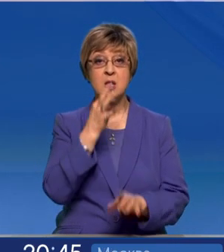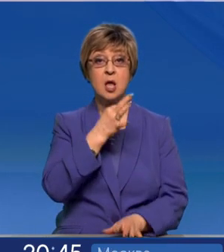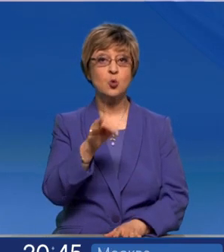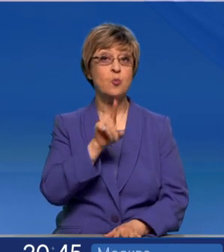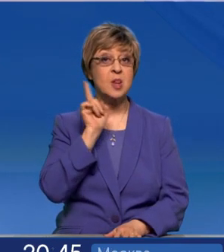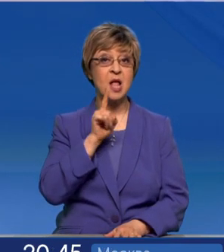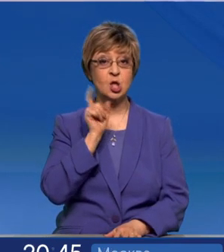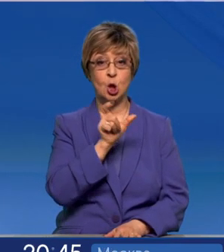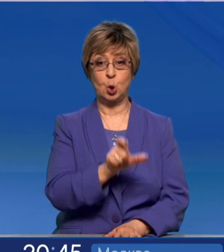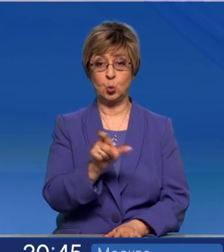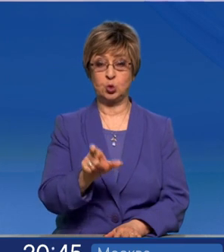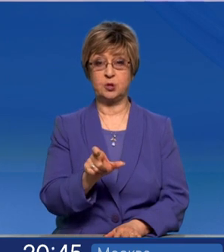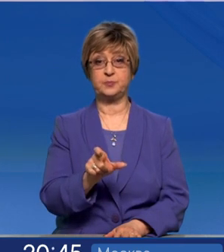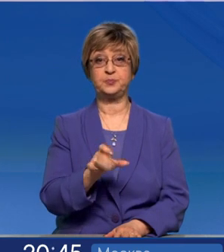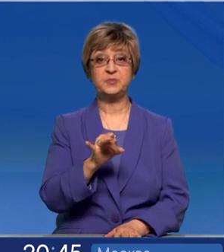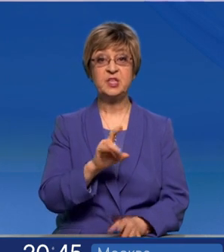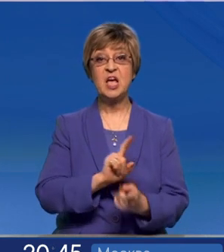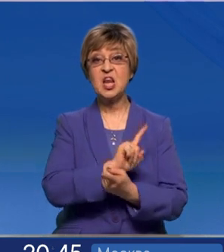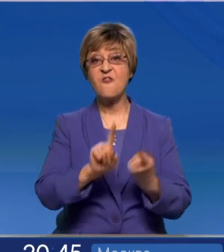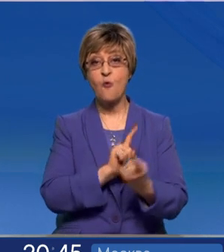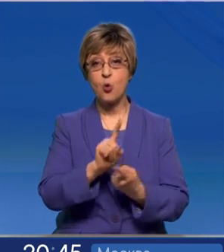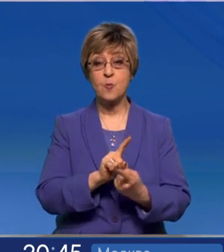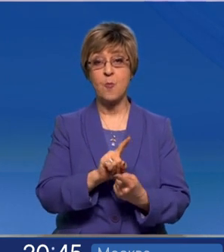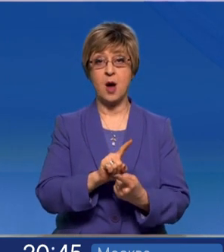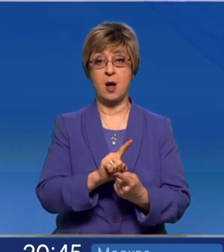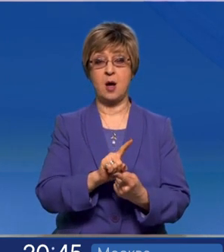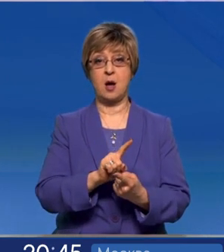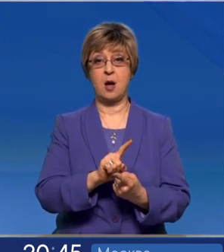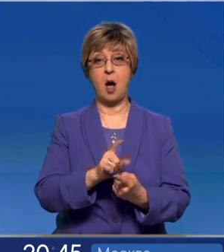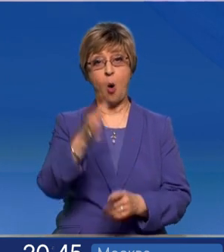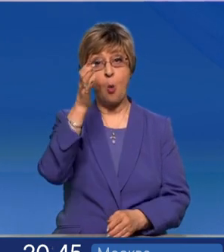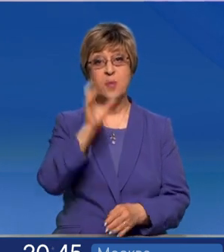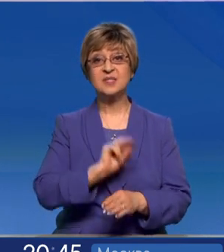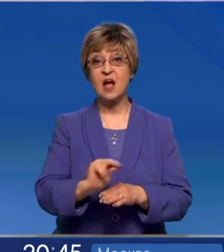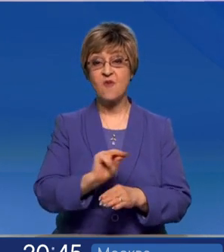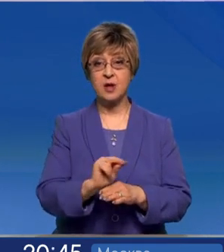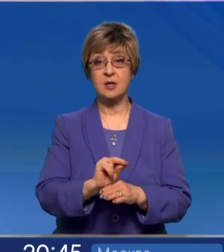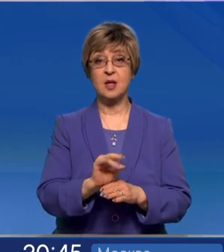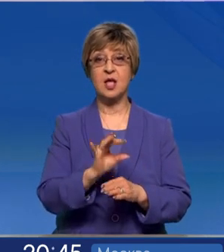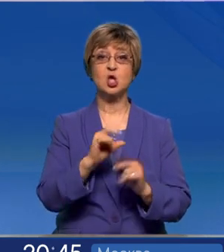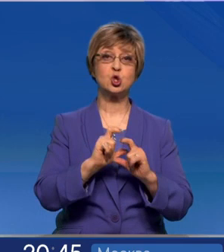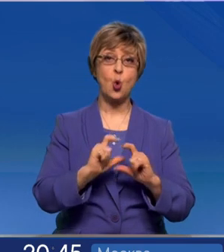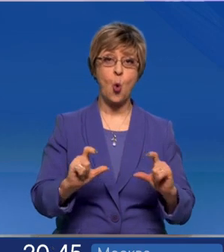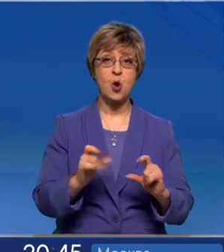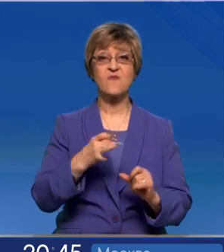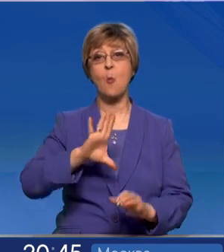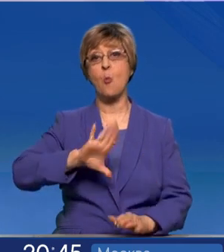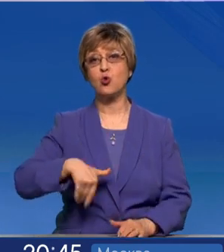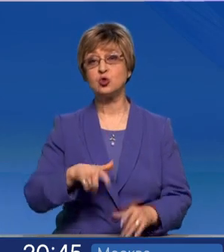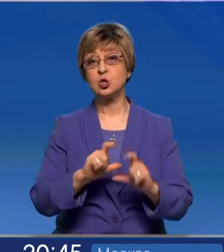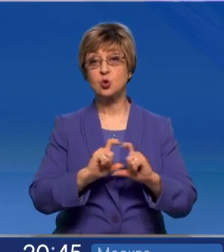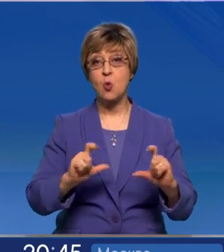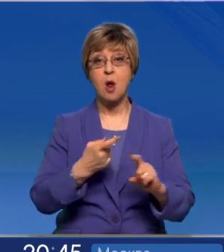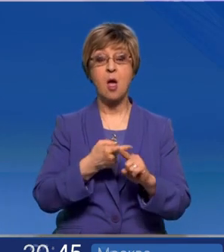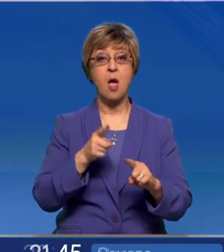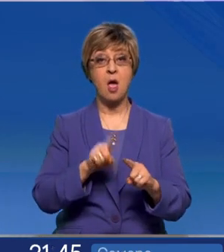точки зрения той реформы, той идеологии реформы образования, и школьного, и послешкольного, это